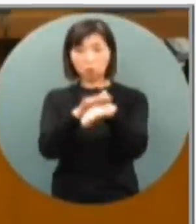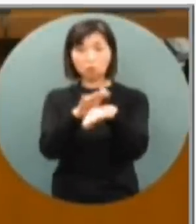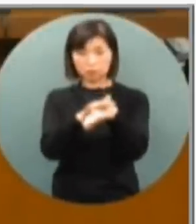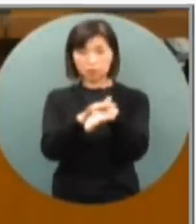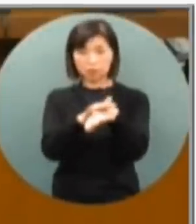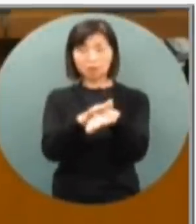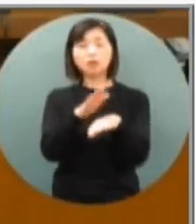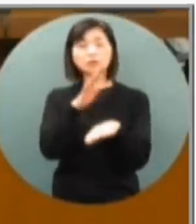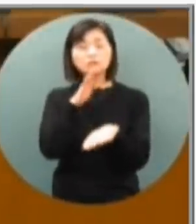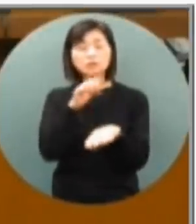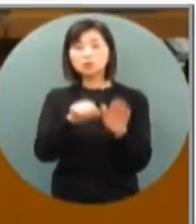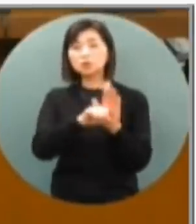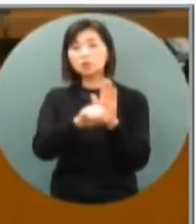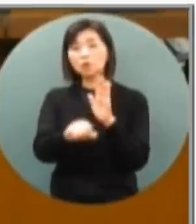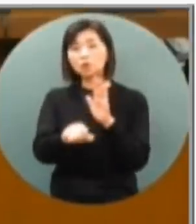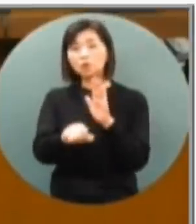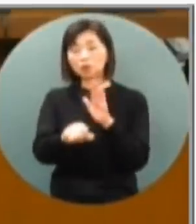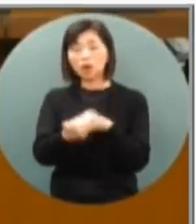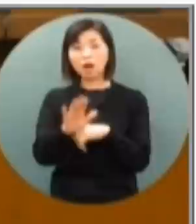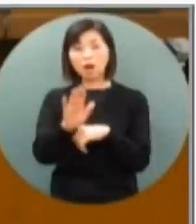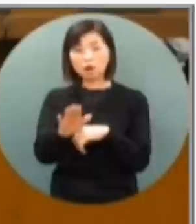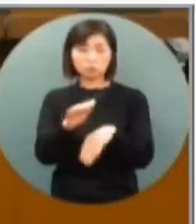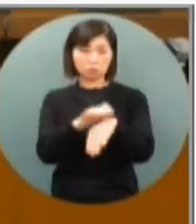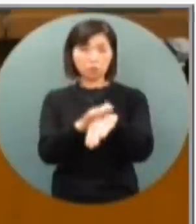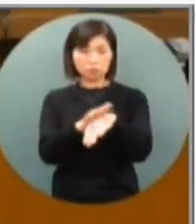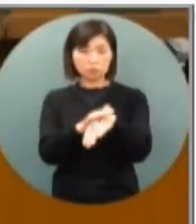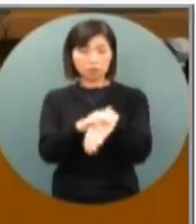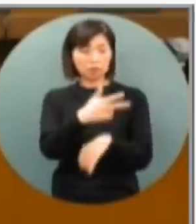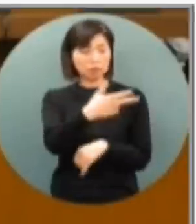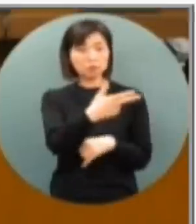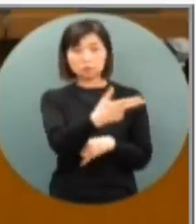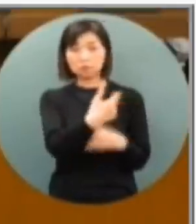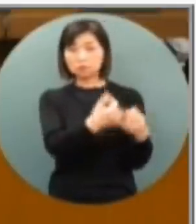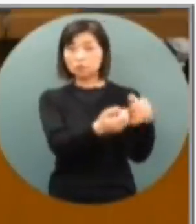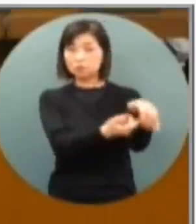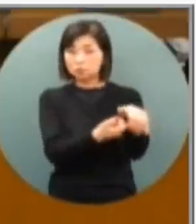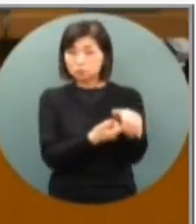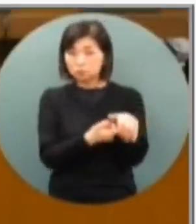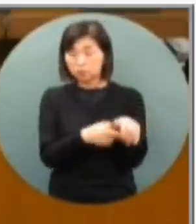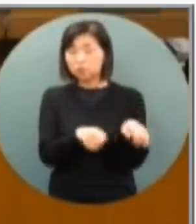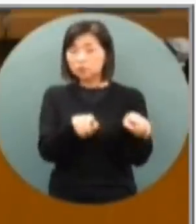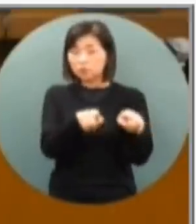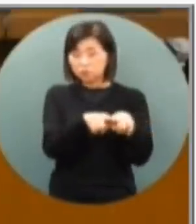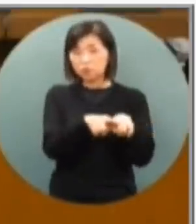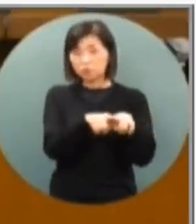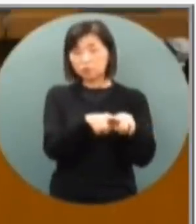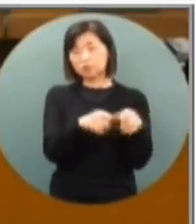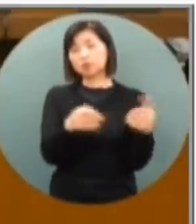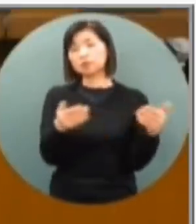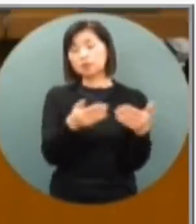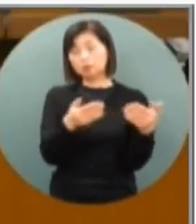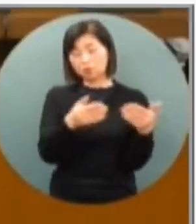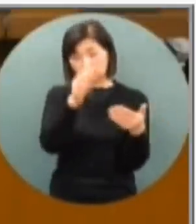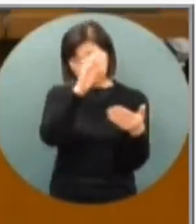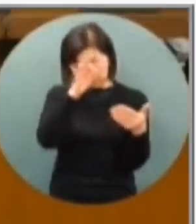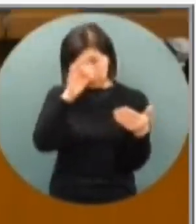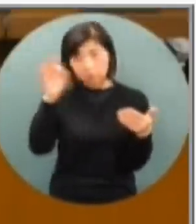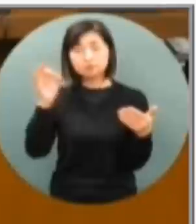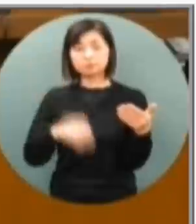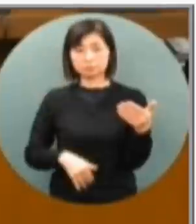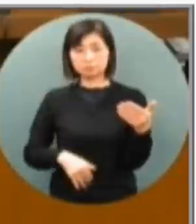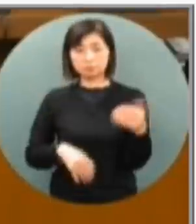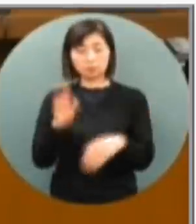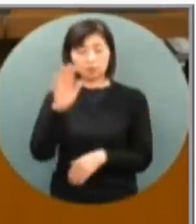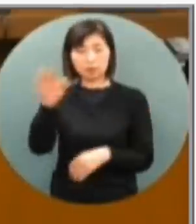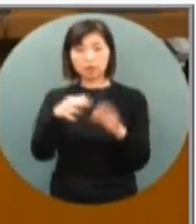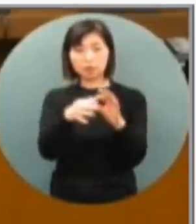効性のある方法を、まあ、市町村と共同作業ですので、探していくということで、今後関係者とよく話し合